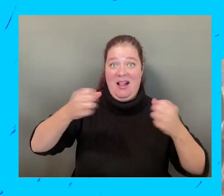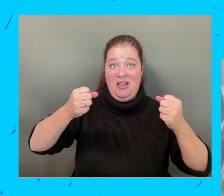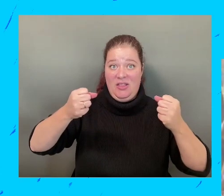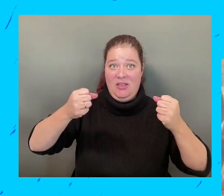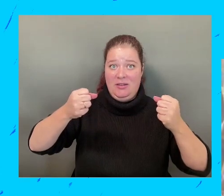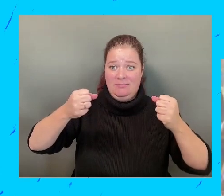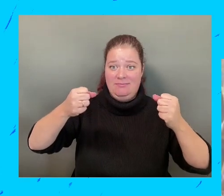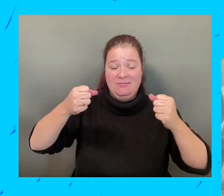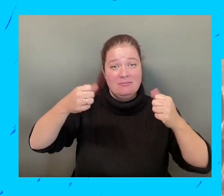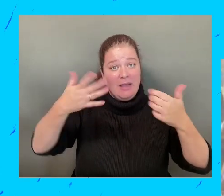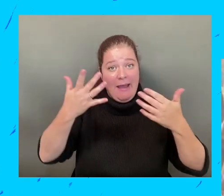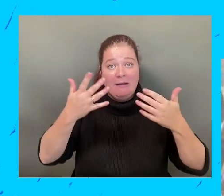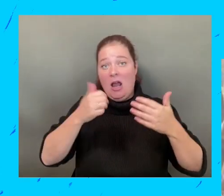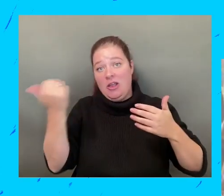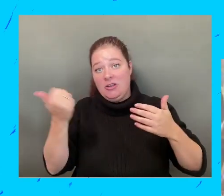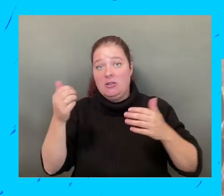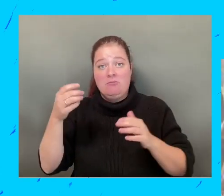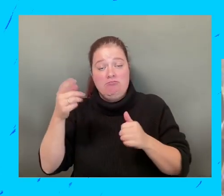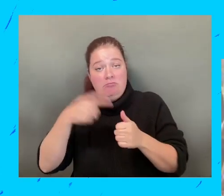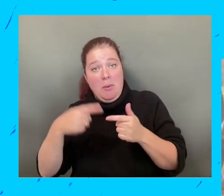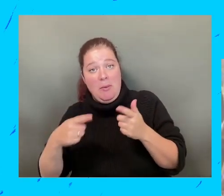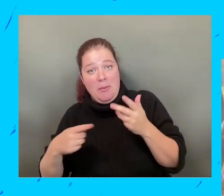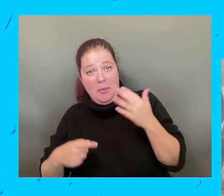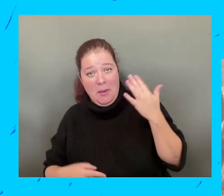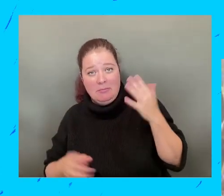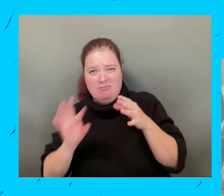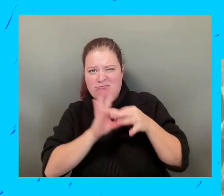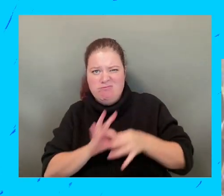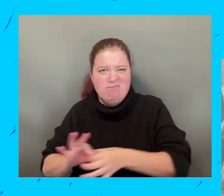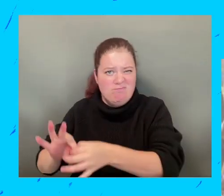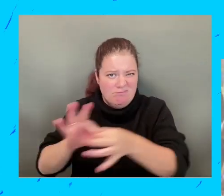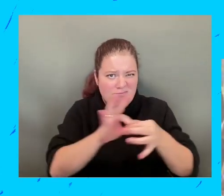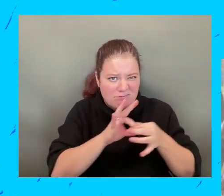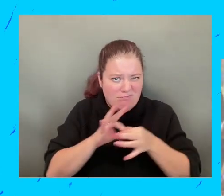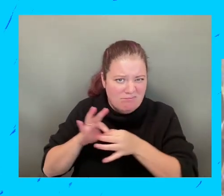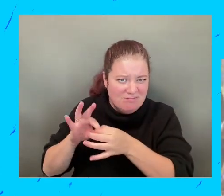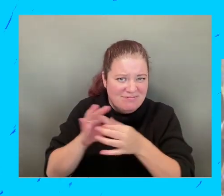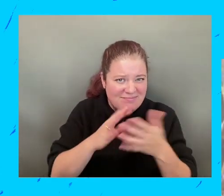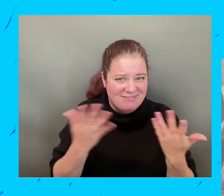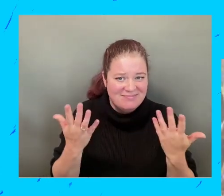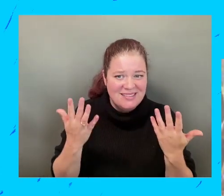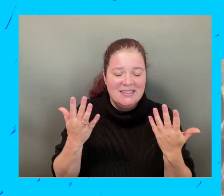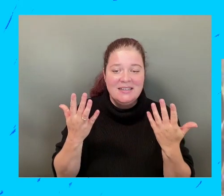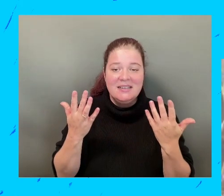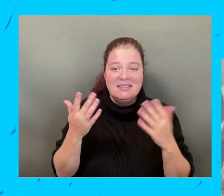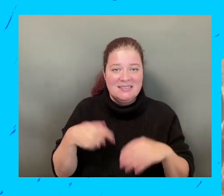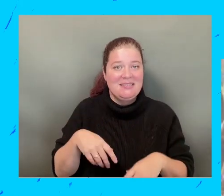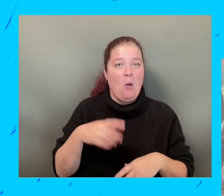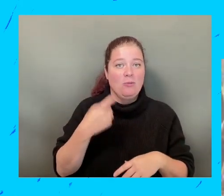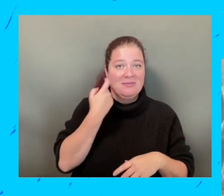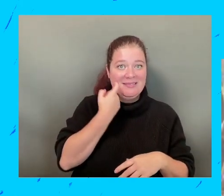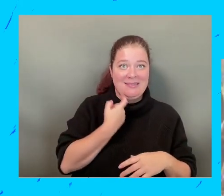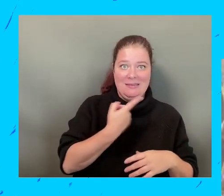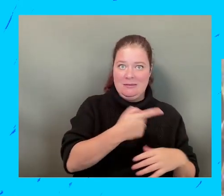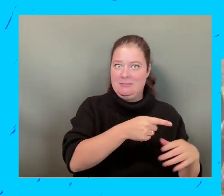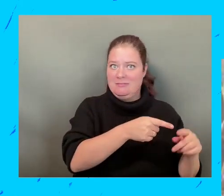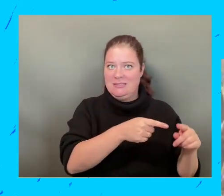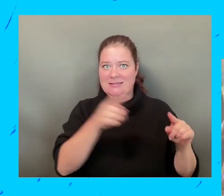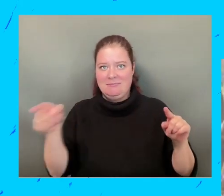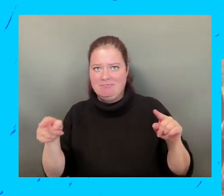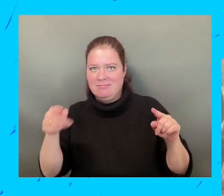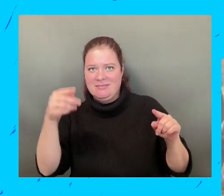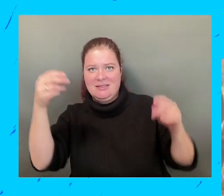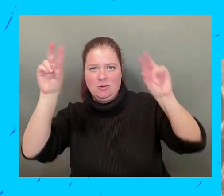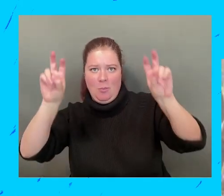grand éventail d'aspects. Nous incluons les informations croisent d'autres